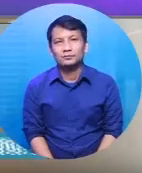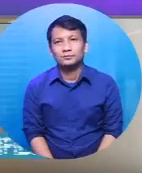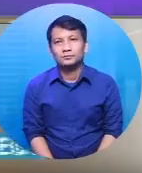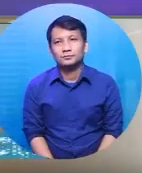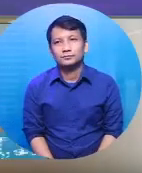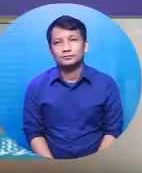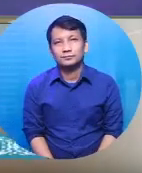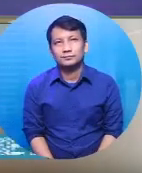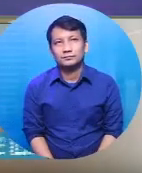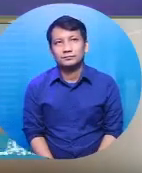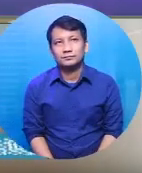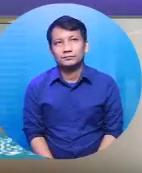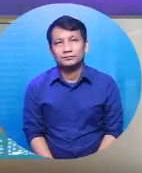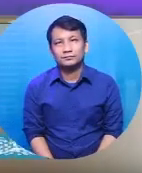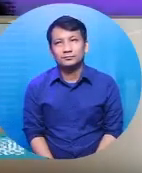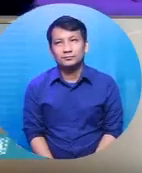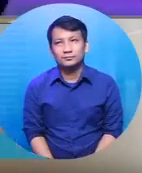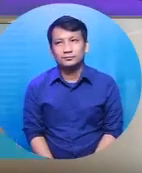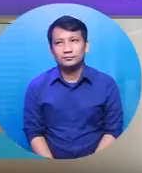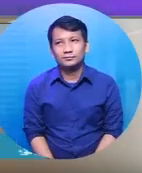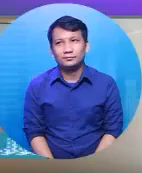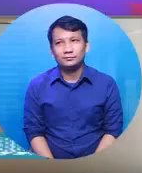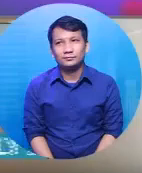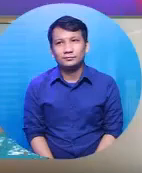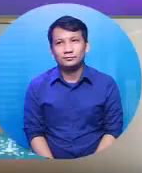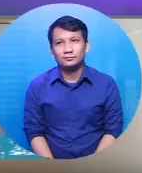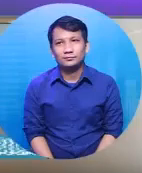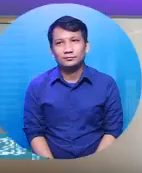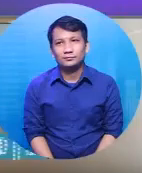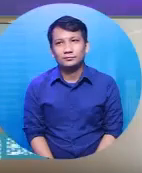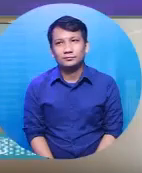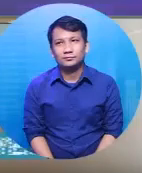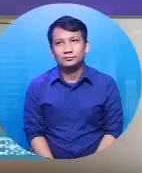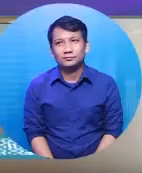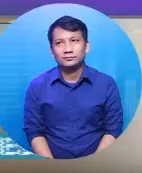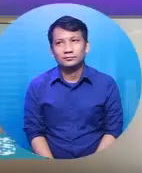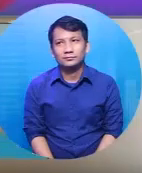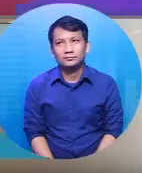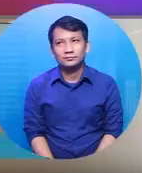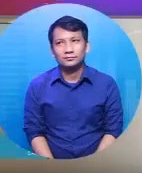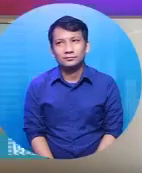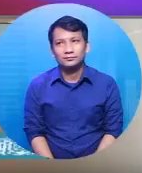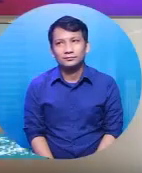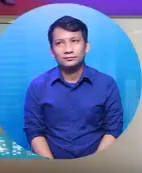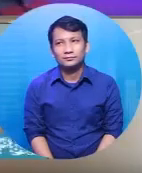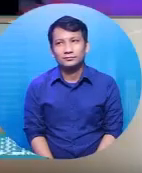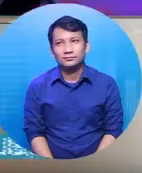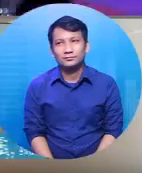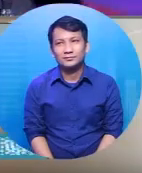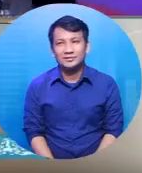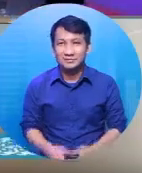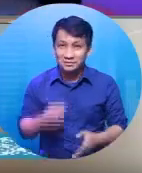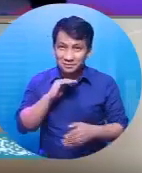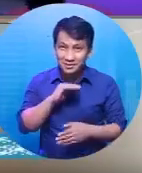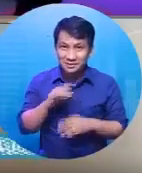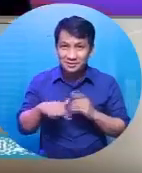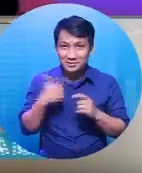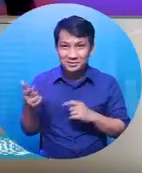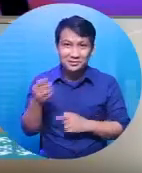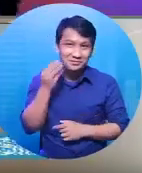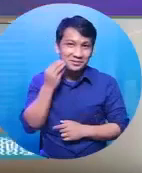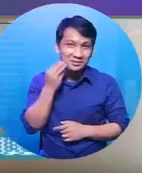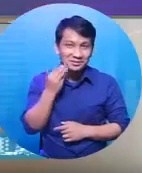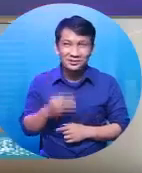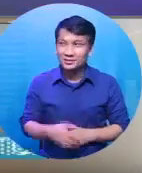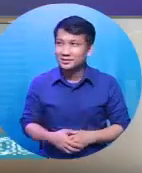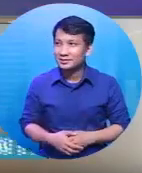Okay. Pagpagod ka na si, ano naman, Maxima. Maxima! Pwede mo kayo magpalit-palit para makapagpahinga ka muna. Maxima!